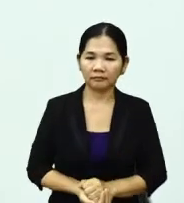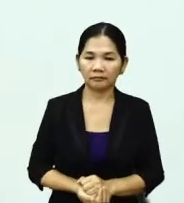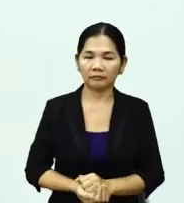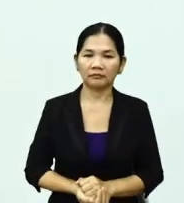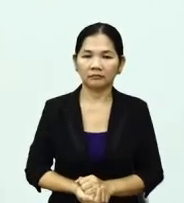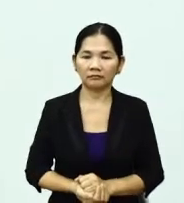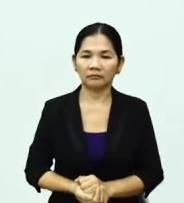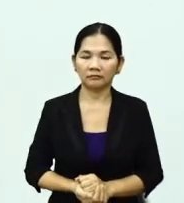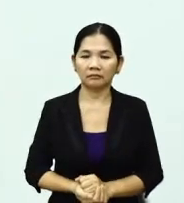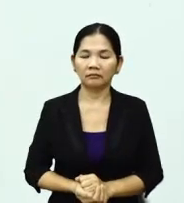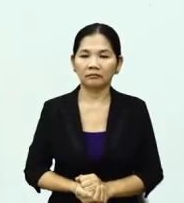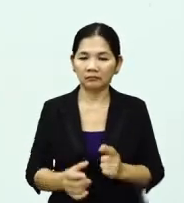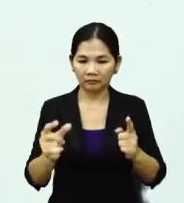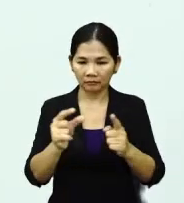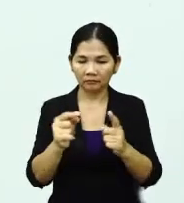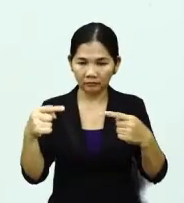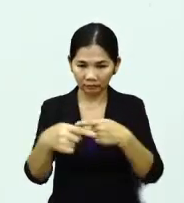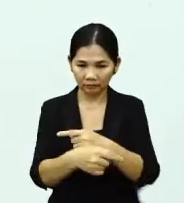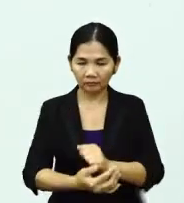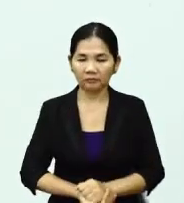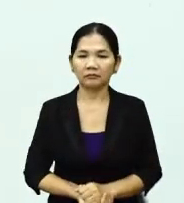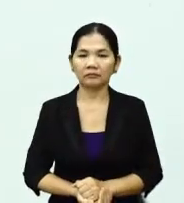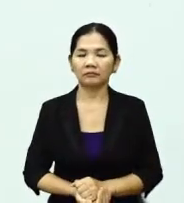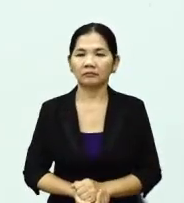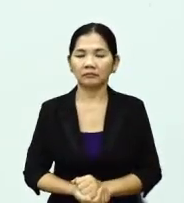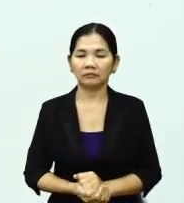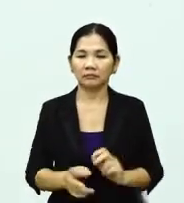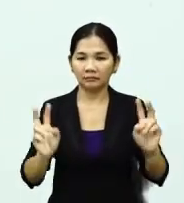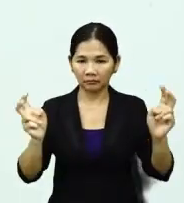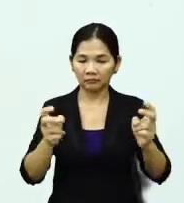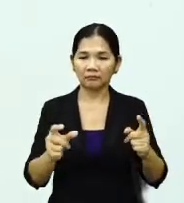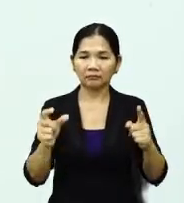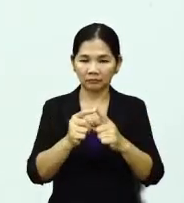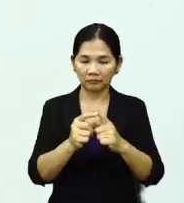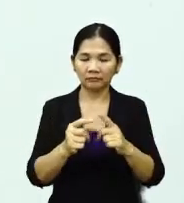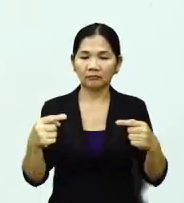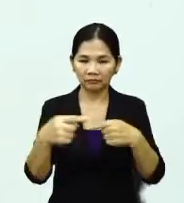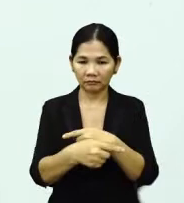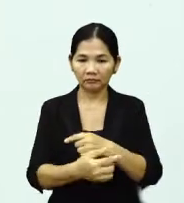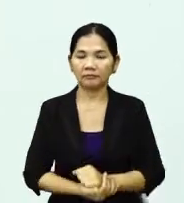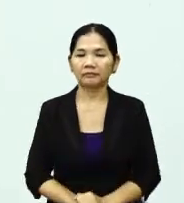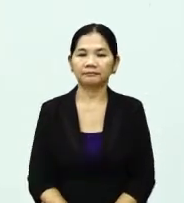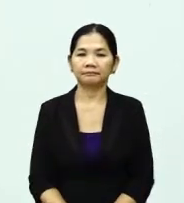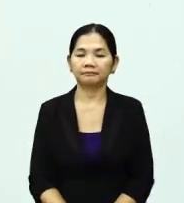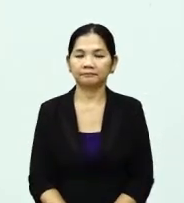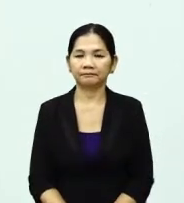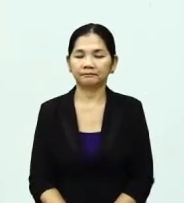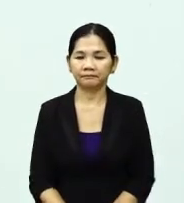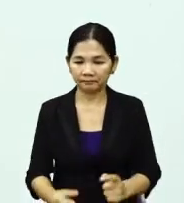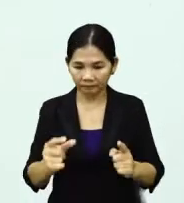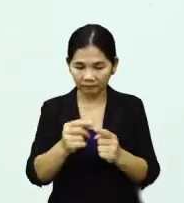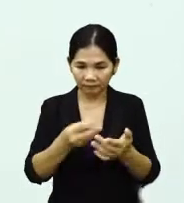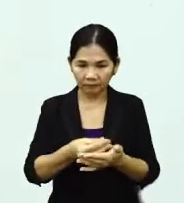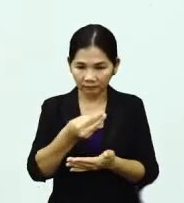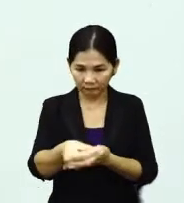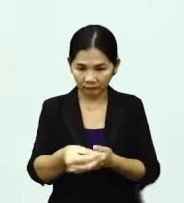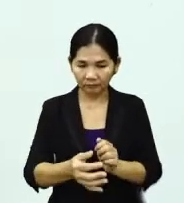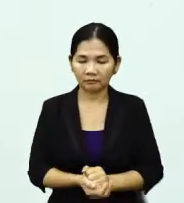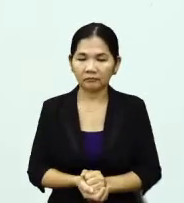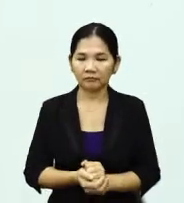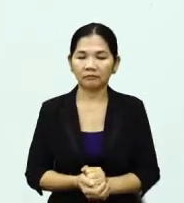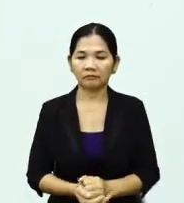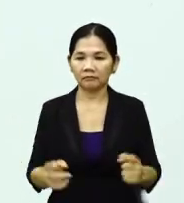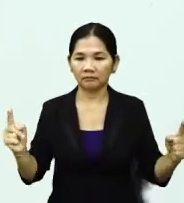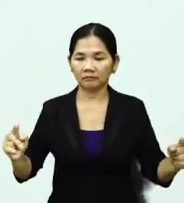sạp mình là bị tùy, chẳng con đã bạc để sạp, con bao một chỗ đã bị tùy thẳng mục. Chả bởi tôi mất con dốc bị tính, xa xe nó khó bị thả